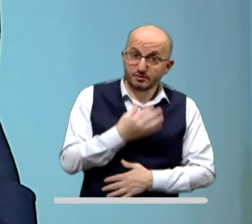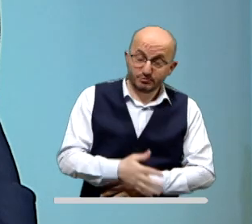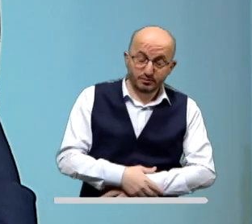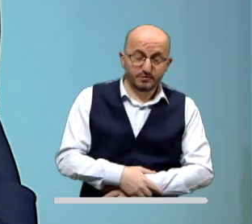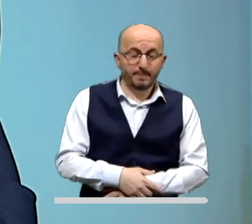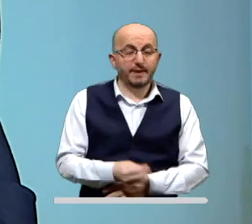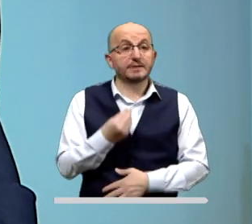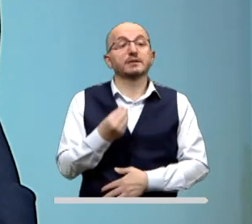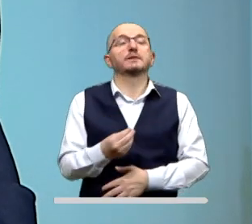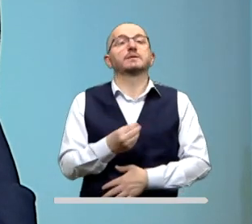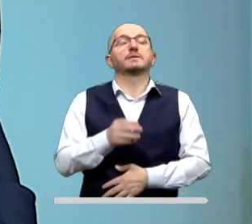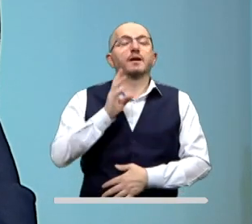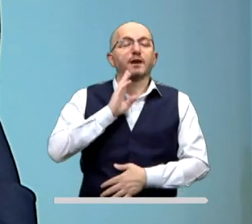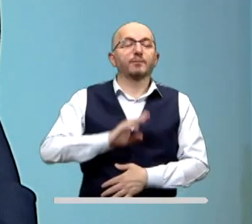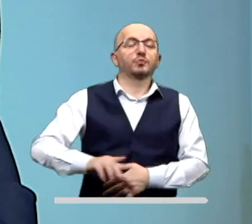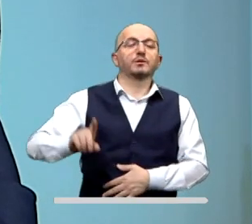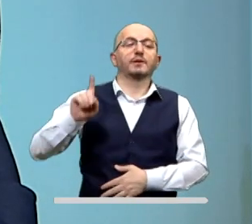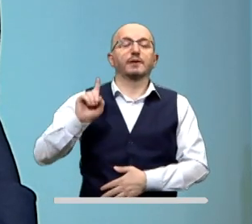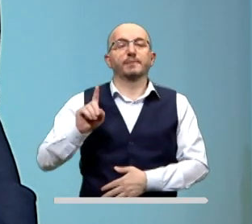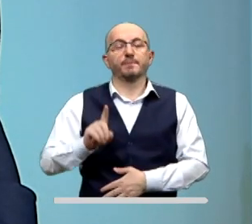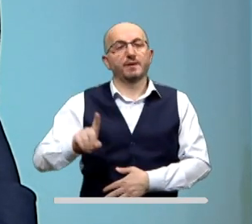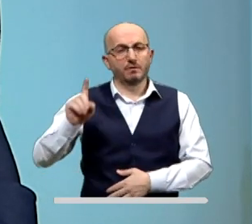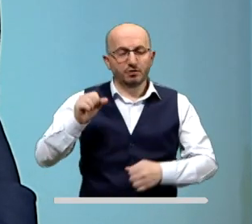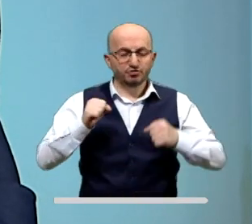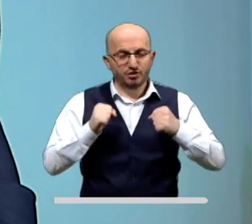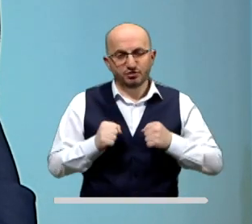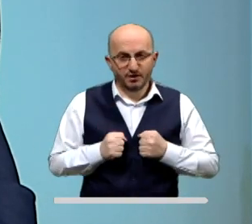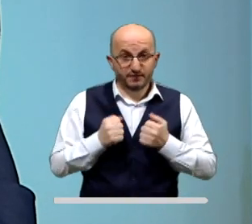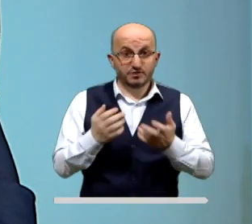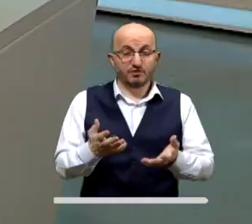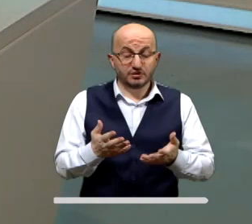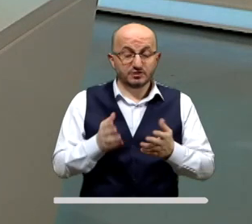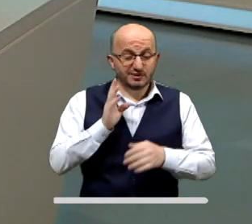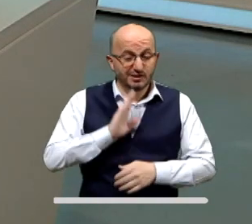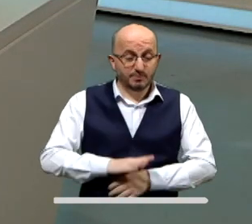Nasılsınız elhamdülillah Allah sağlık afiyet versin